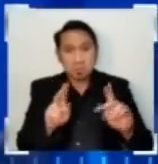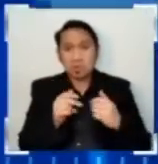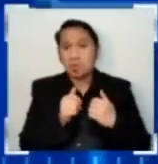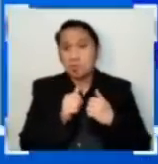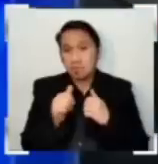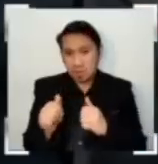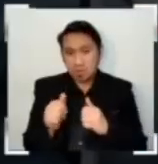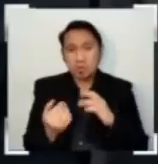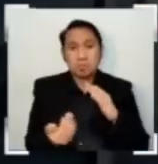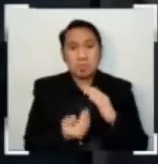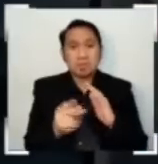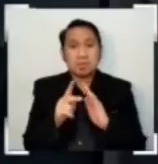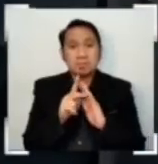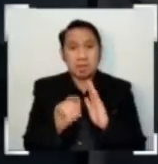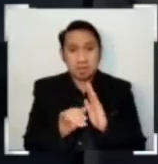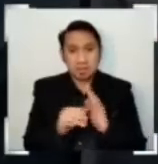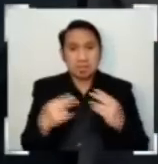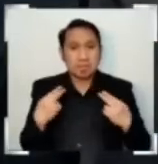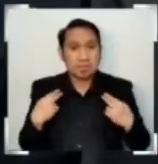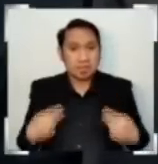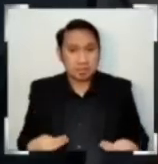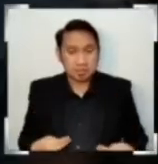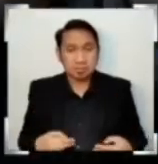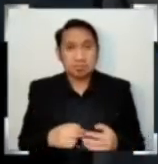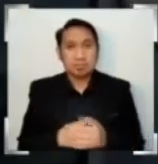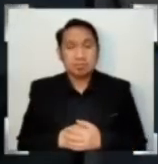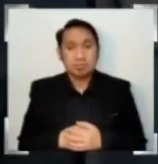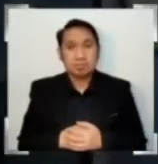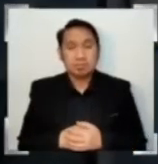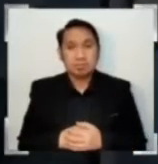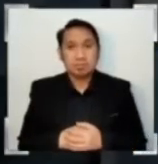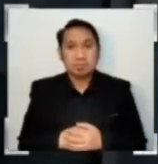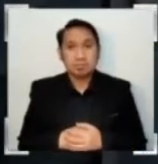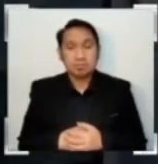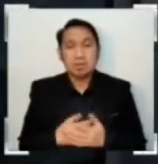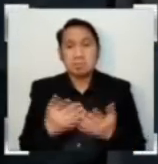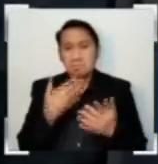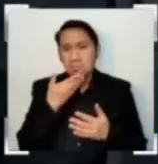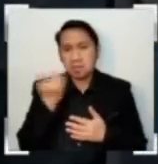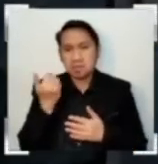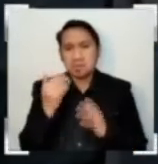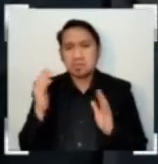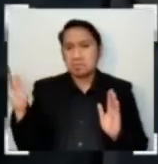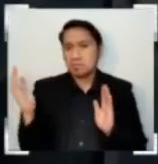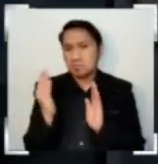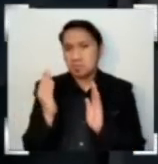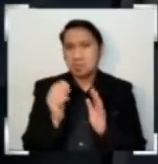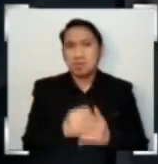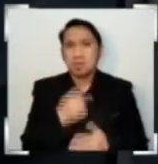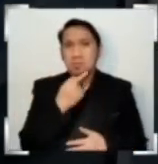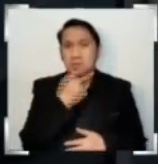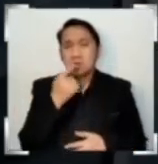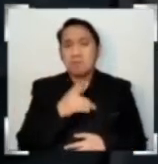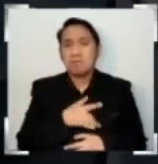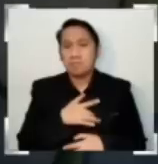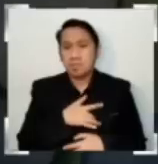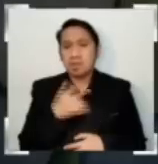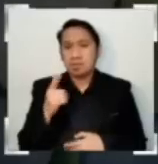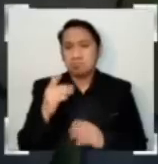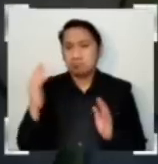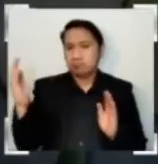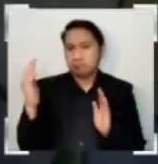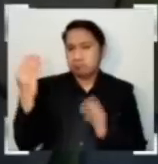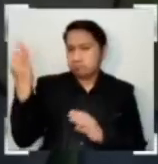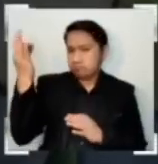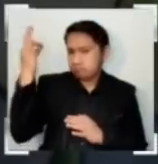protocols. Physical. Dahil? Mas dama mo yung ano, presensya nung nagtuturo sa'yo. Kung